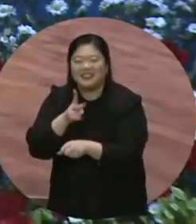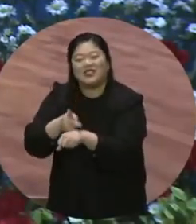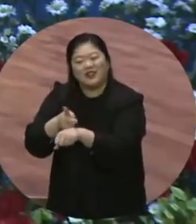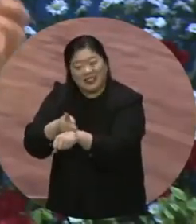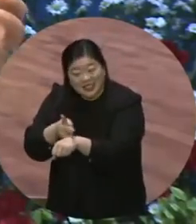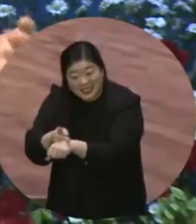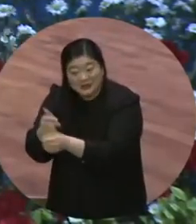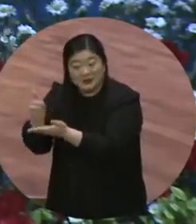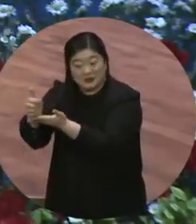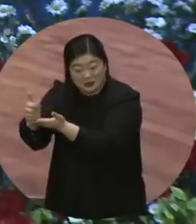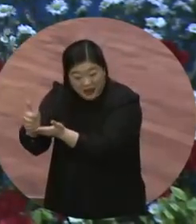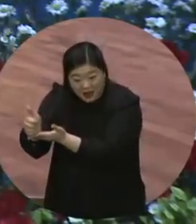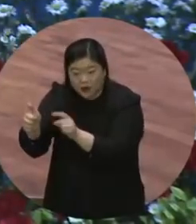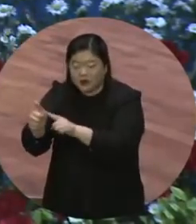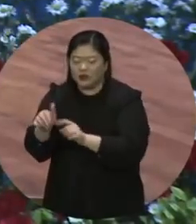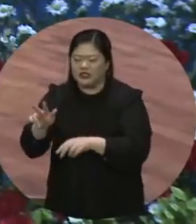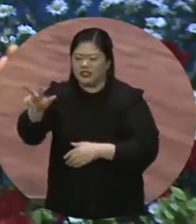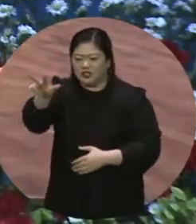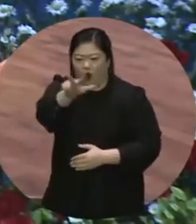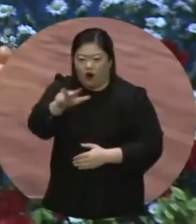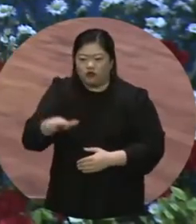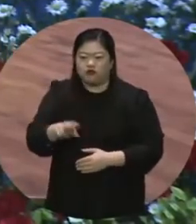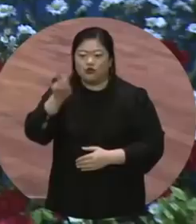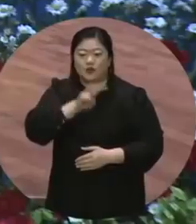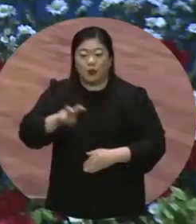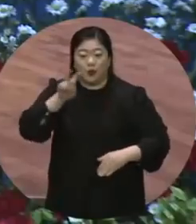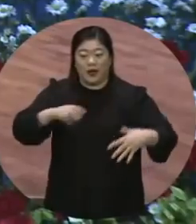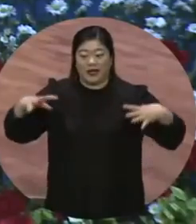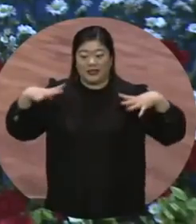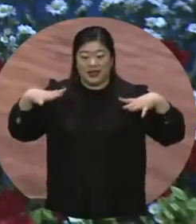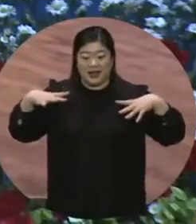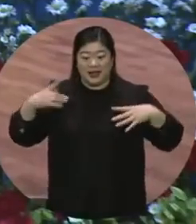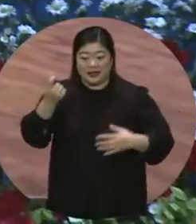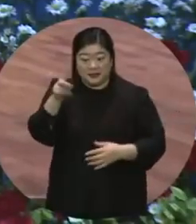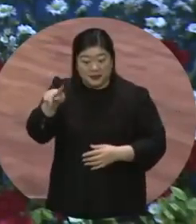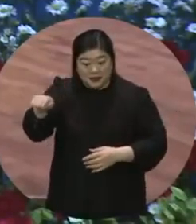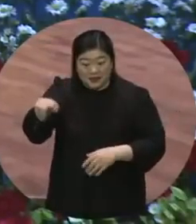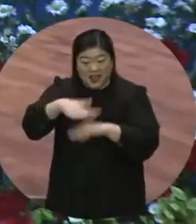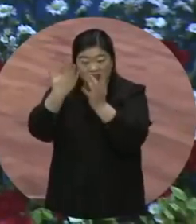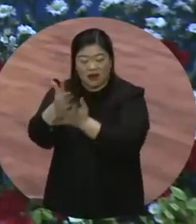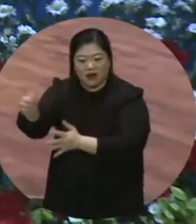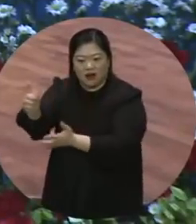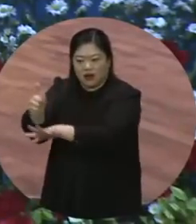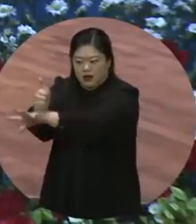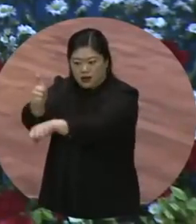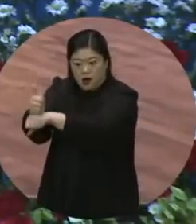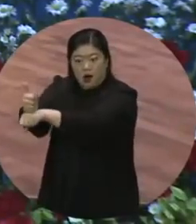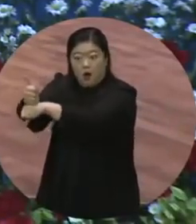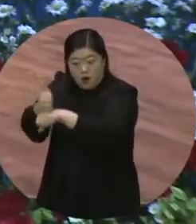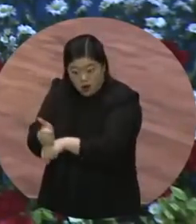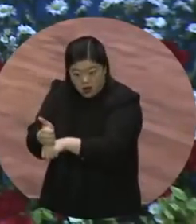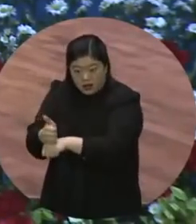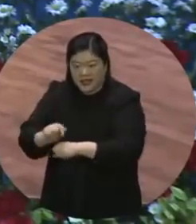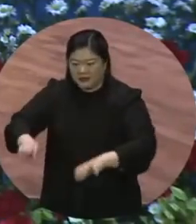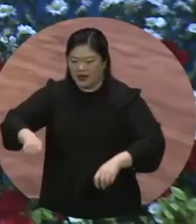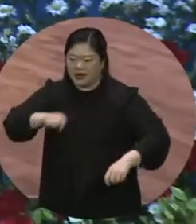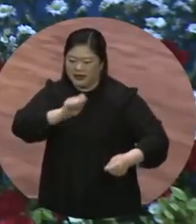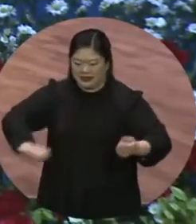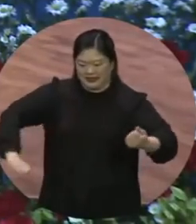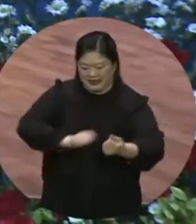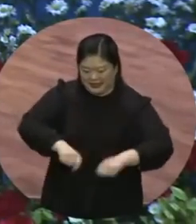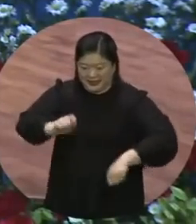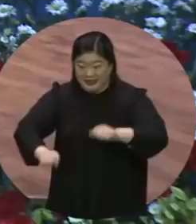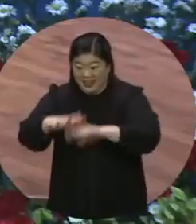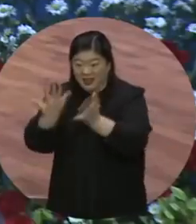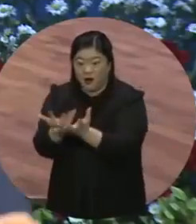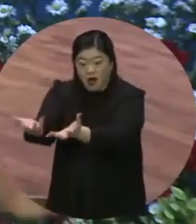자랑 팀들이 다 와요. 그리고 이 어른들이 좋아하는 유명한 트로트 가수들이 와요. 가수들이 그렇게